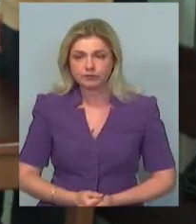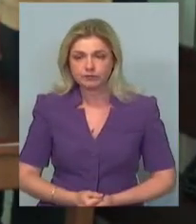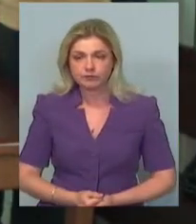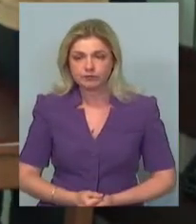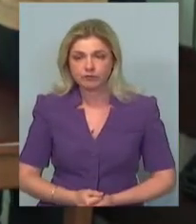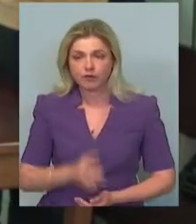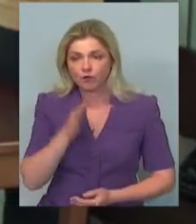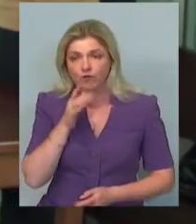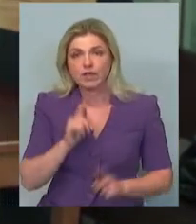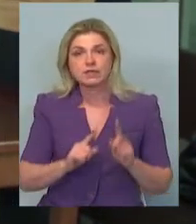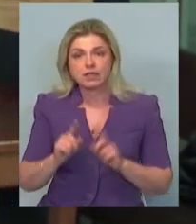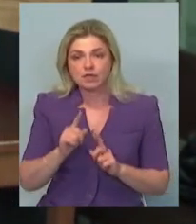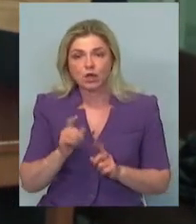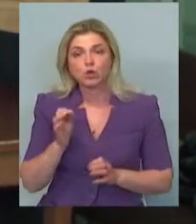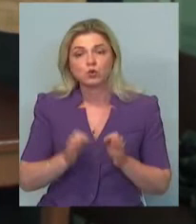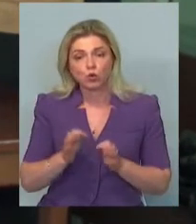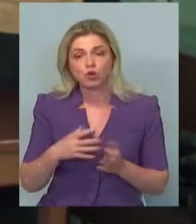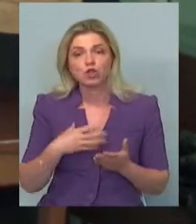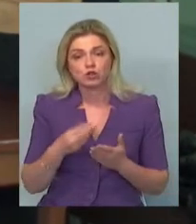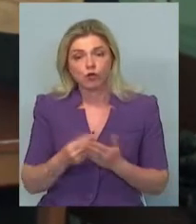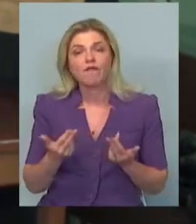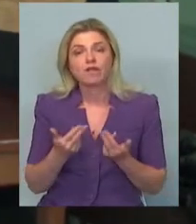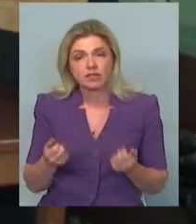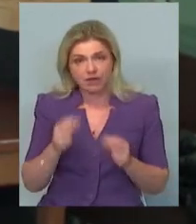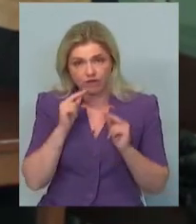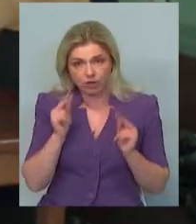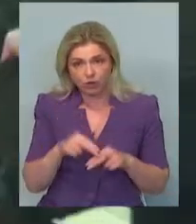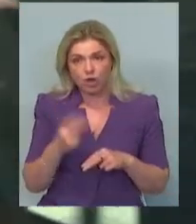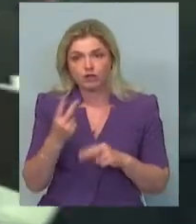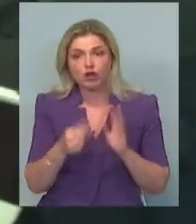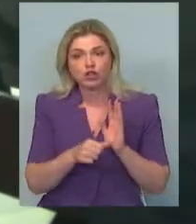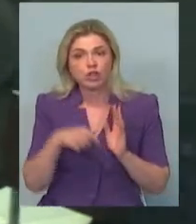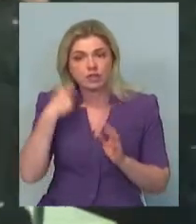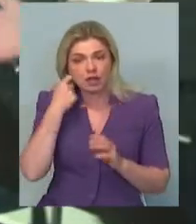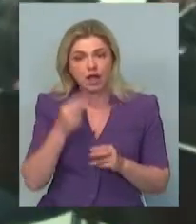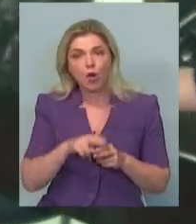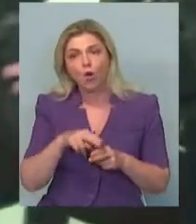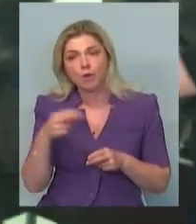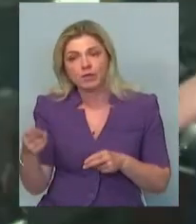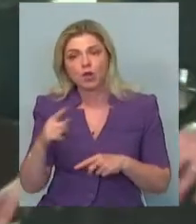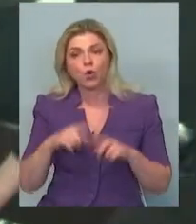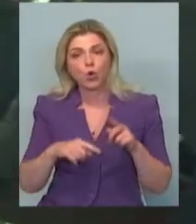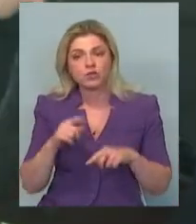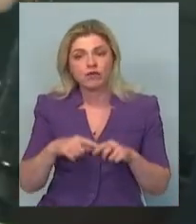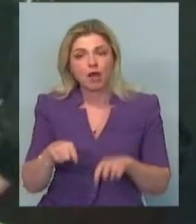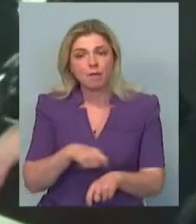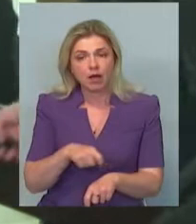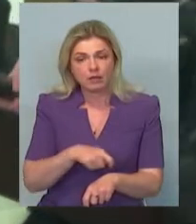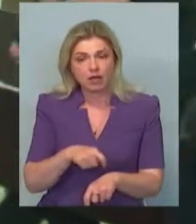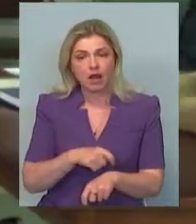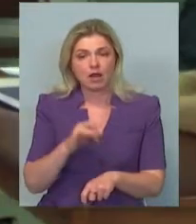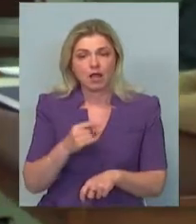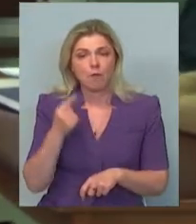Під час засідання підсудний свою провину визнав. 26-річний чоловік компенсував родичам загиблої матеріальні та моральні